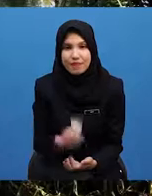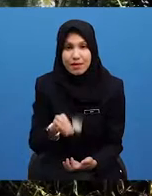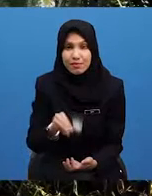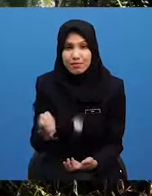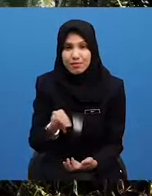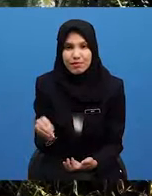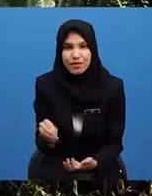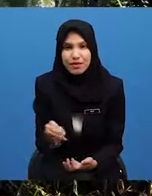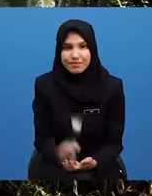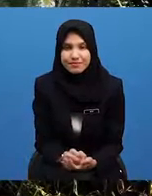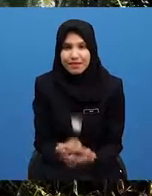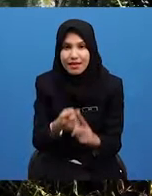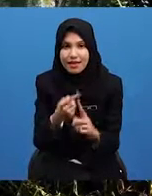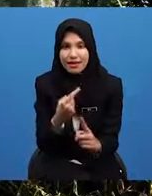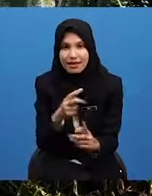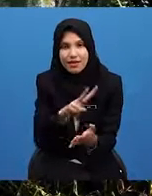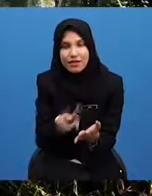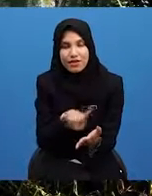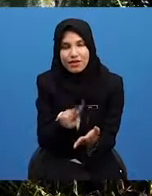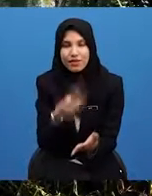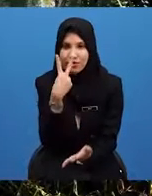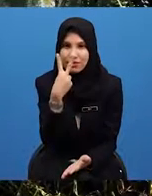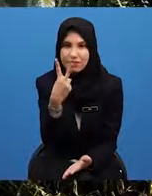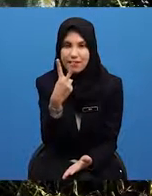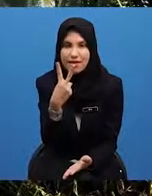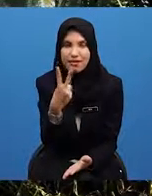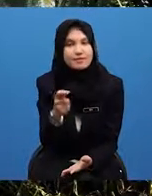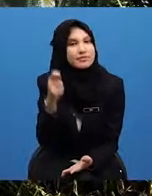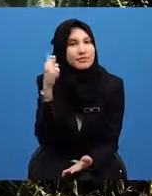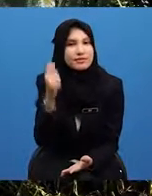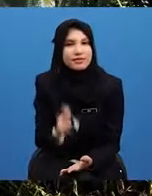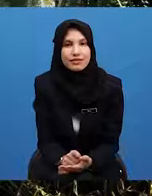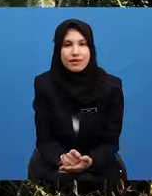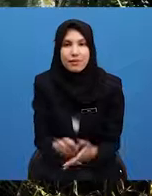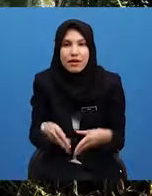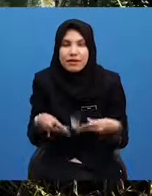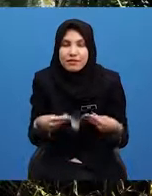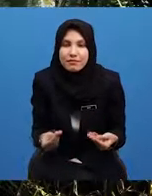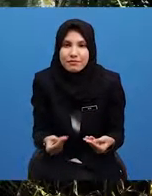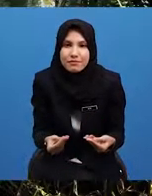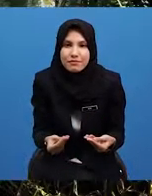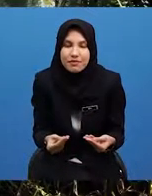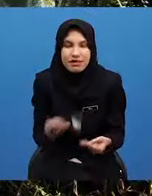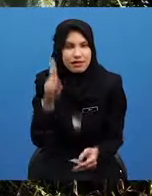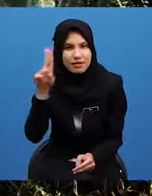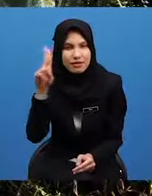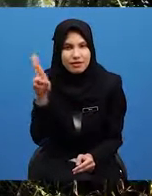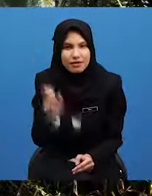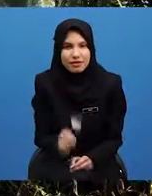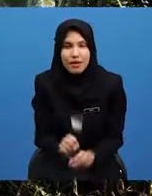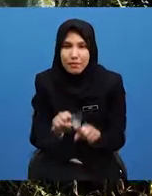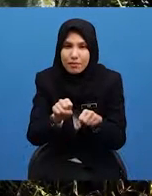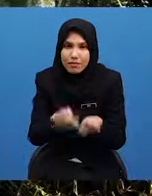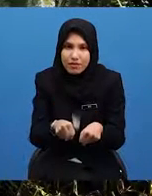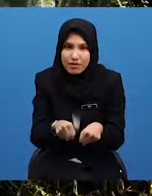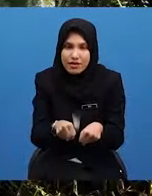Murid-murid, dari video yang kamu perhatikan sebentar tadi, bagaimana pakcik itu